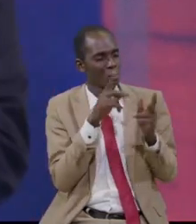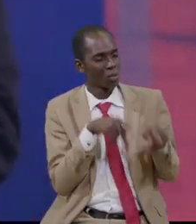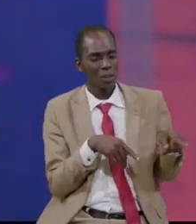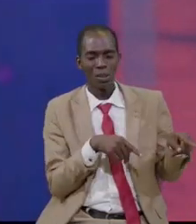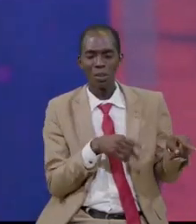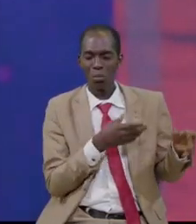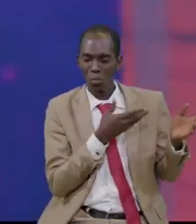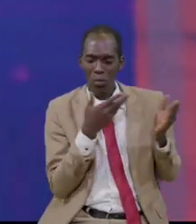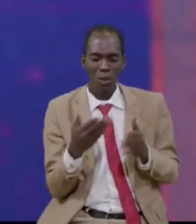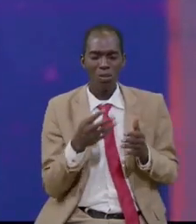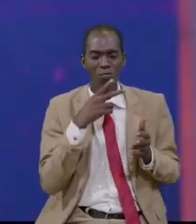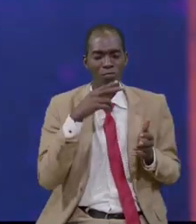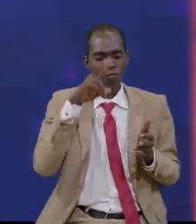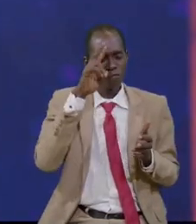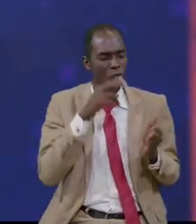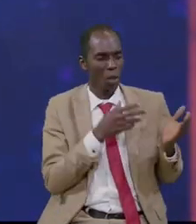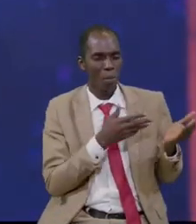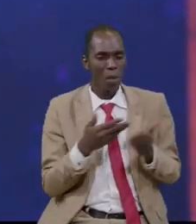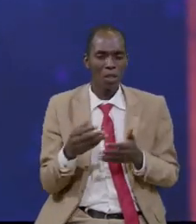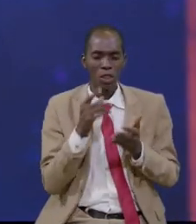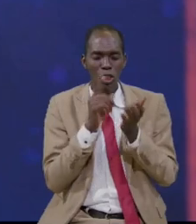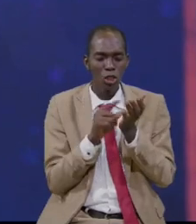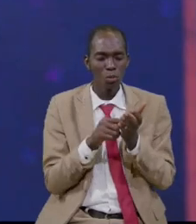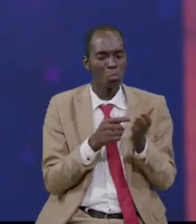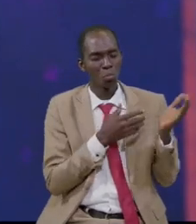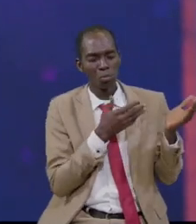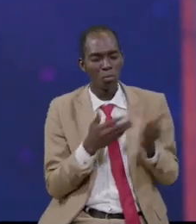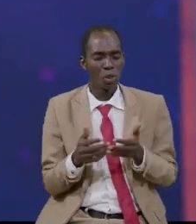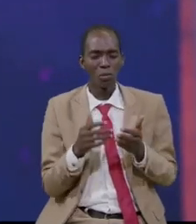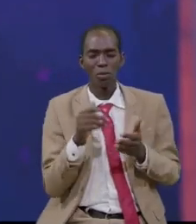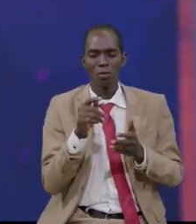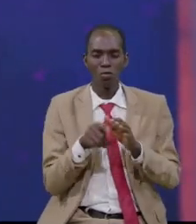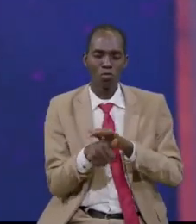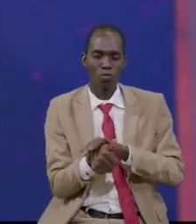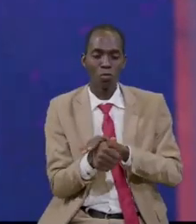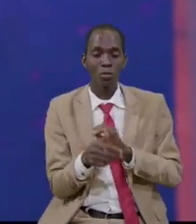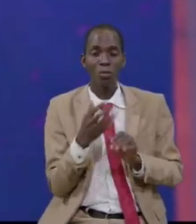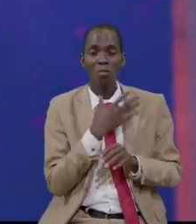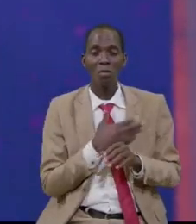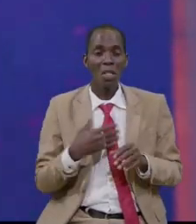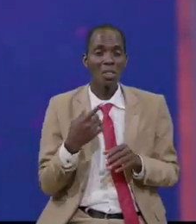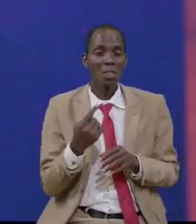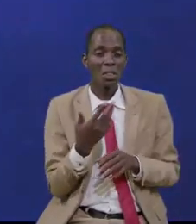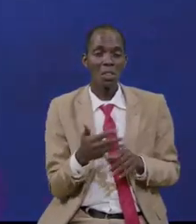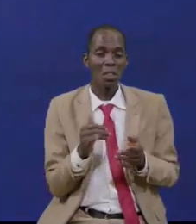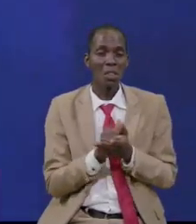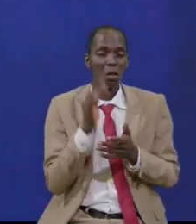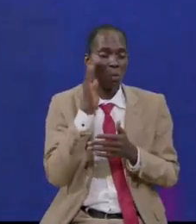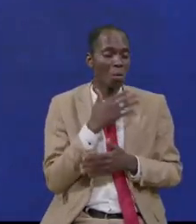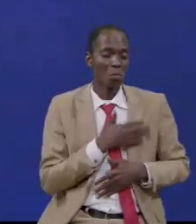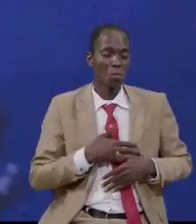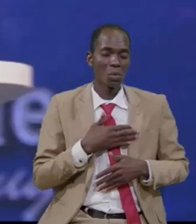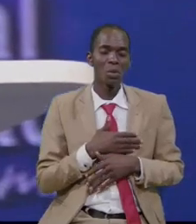bœuf, amène un bouc, qui amène une tortue ou bien quoi que ce soit et qui pense qu'il veut m'être agréable. Il